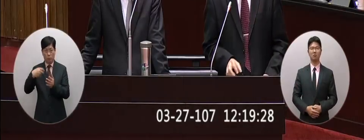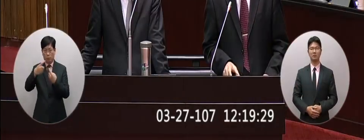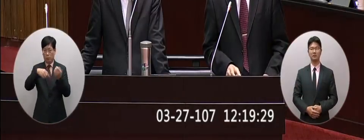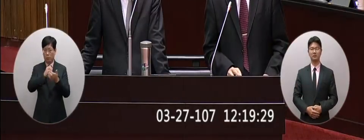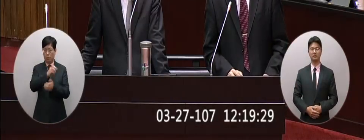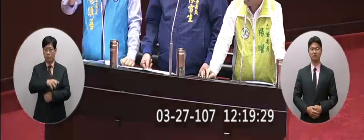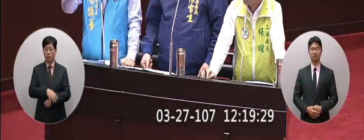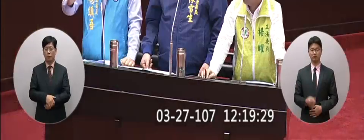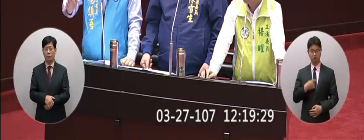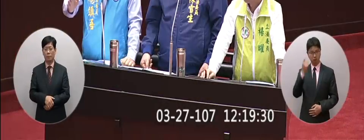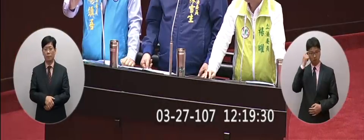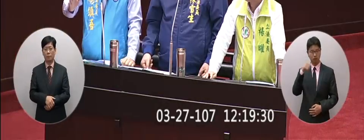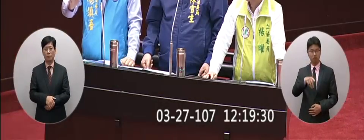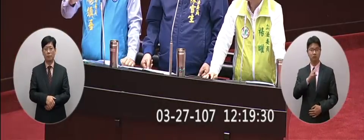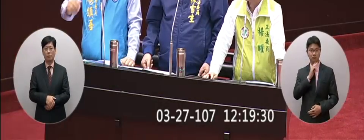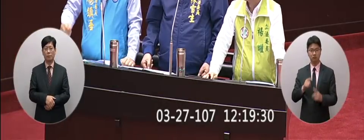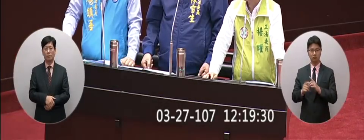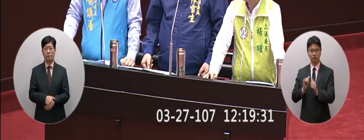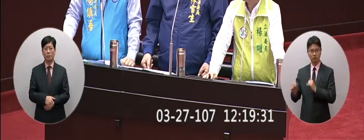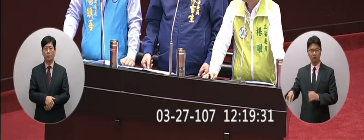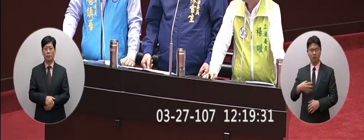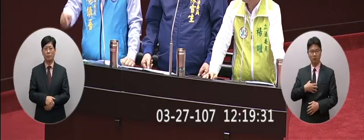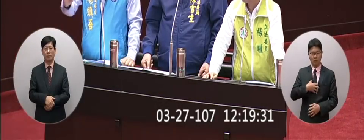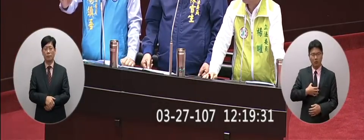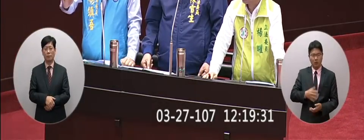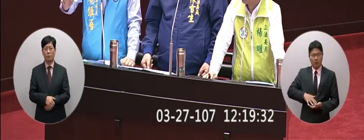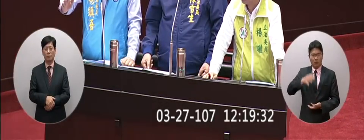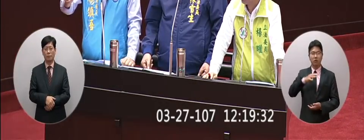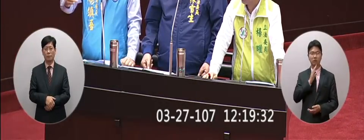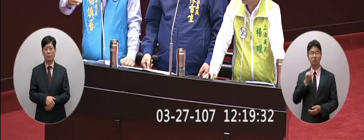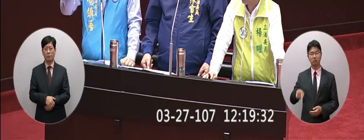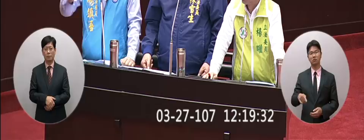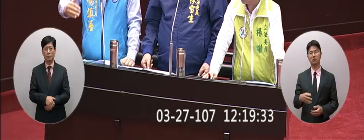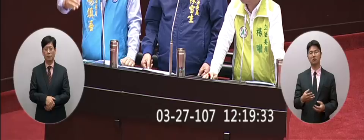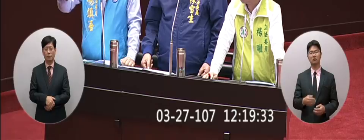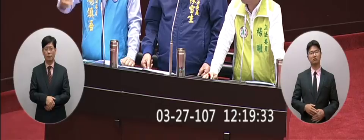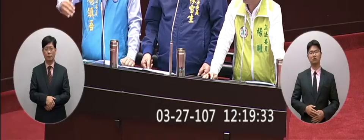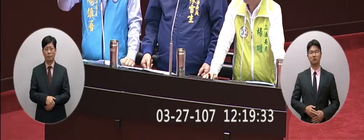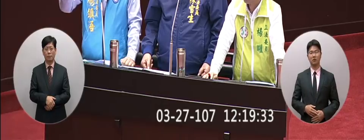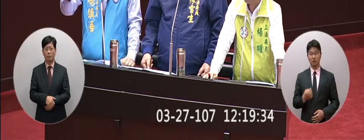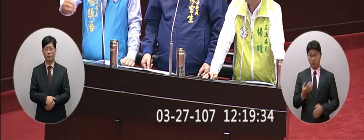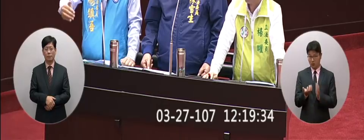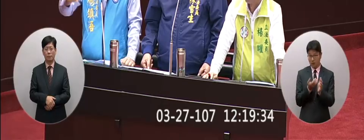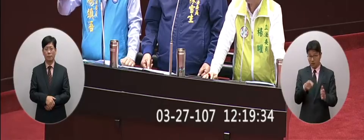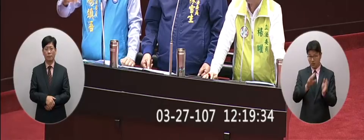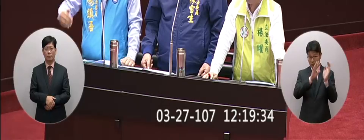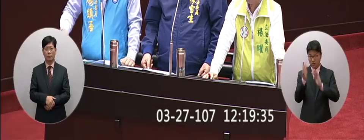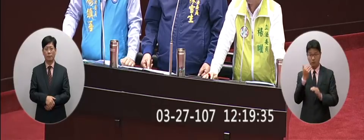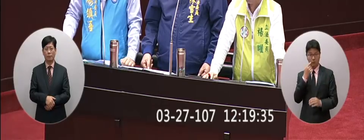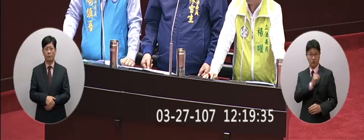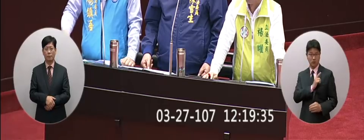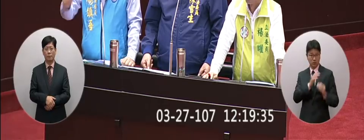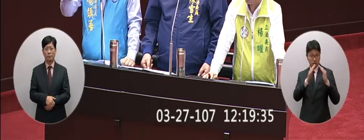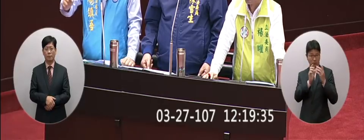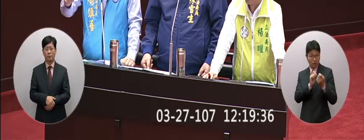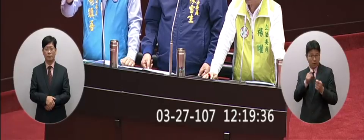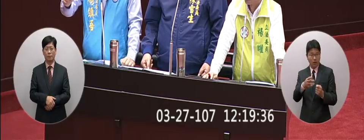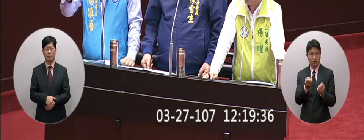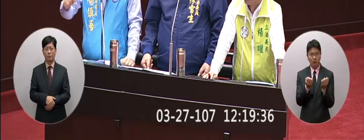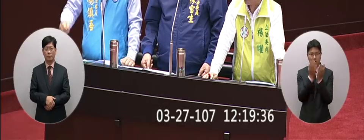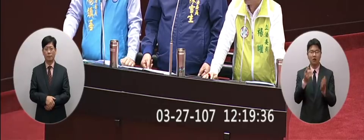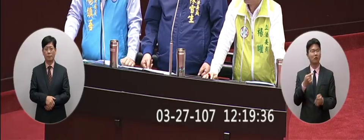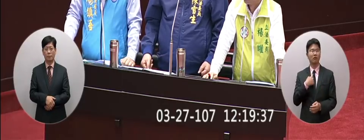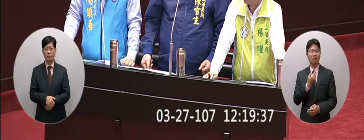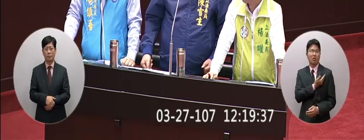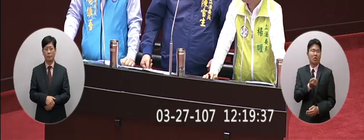再跟你。 我觉得这个就是百姓民怨之累积啦。 是。 我相信没有人能够受得了我刚才那个情况发生在自家门口， 是， 而且这也是法